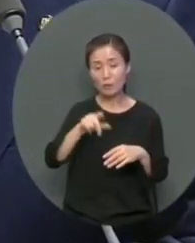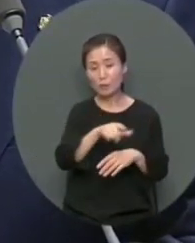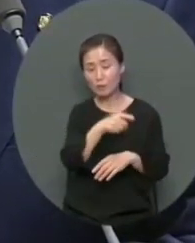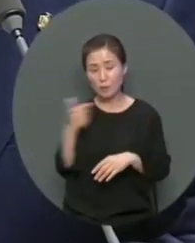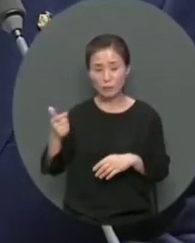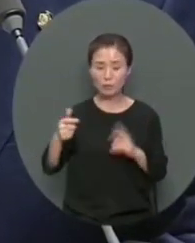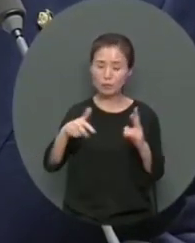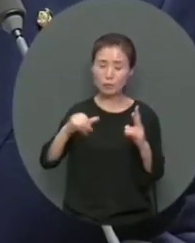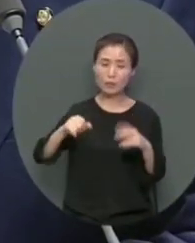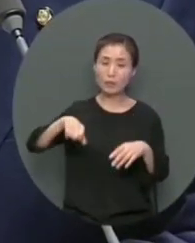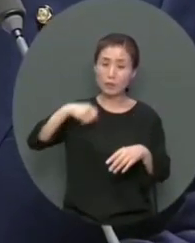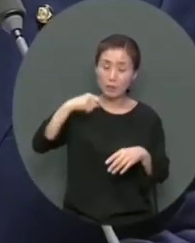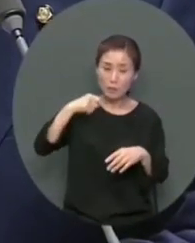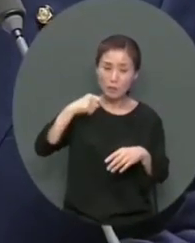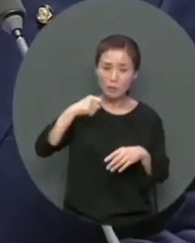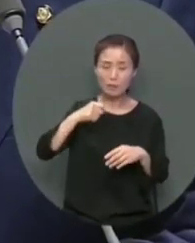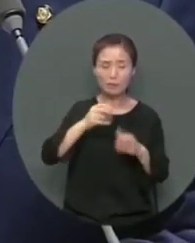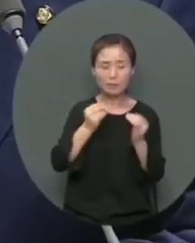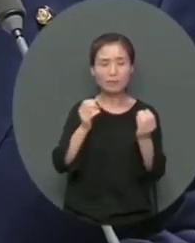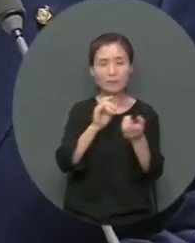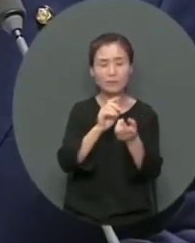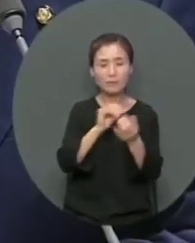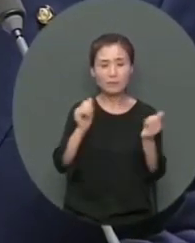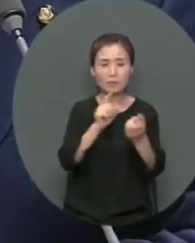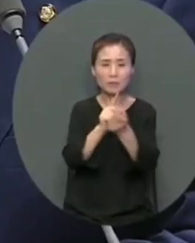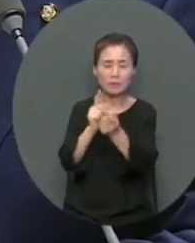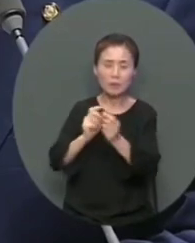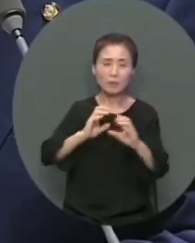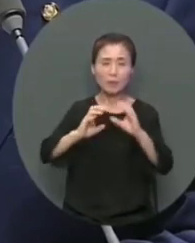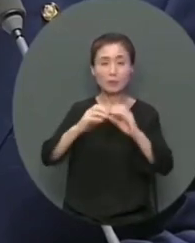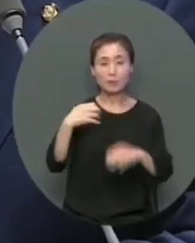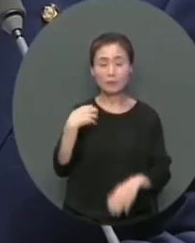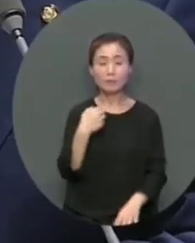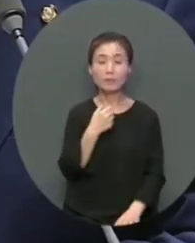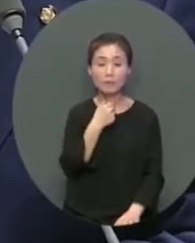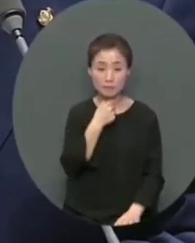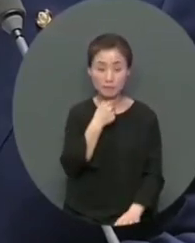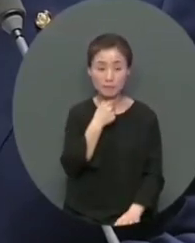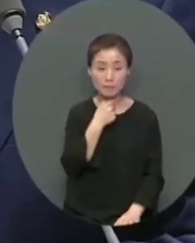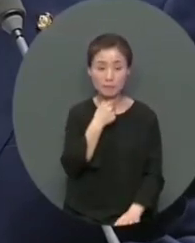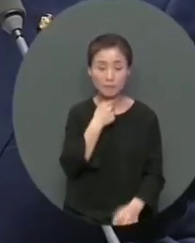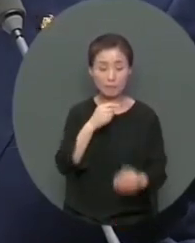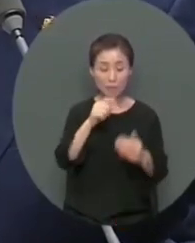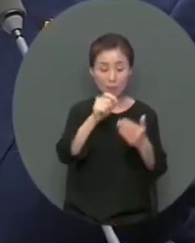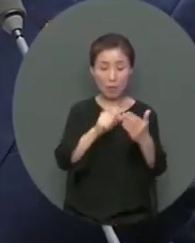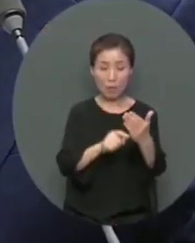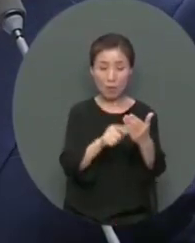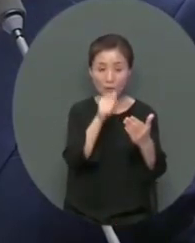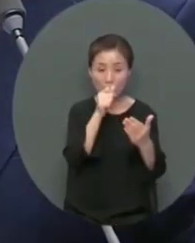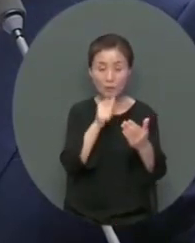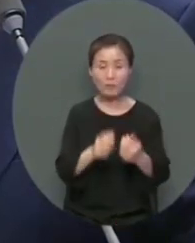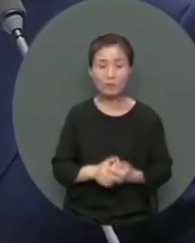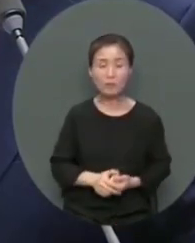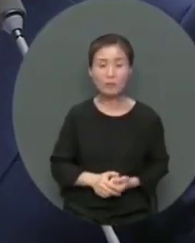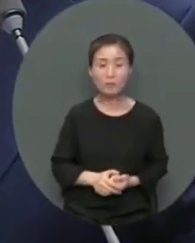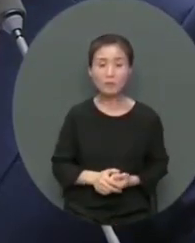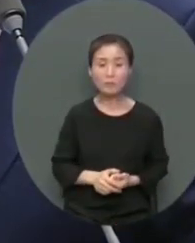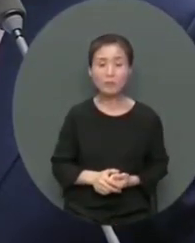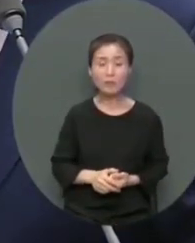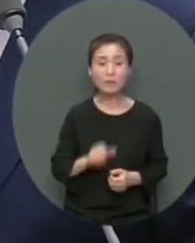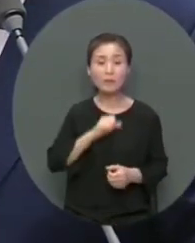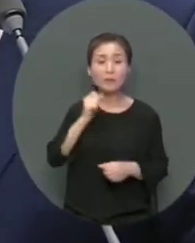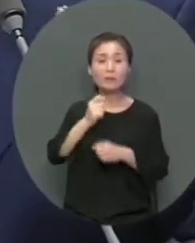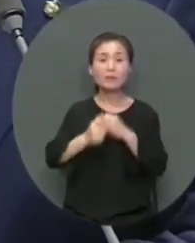두 끼 먹으면서 소통과 책임을 다하겠다라고 이렇게 말씀하시는데 아마 1년 당선된 지